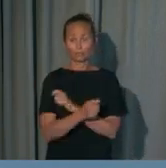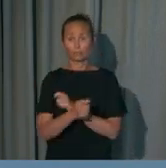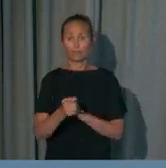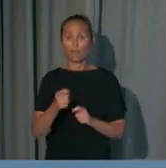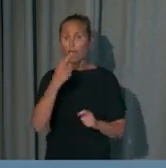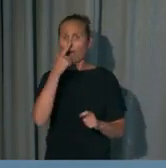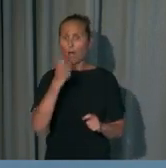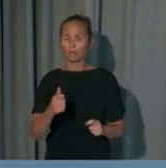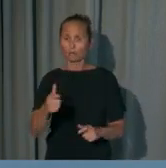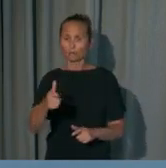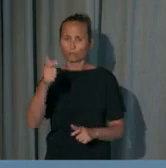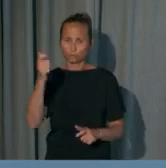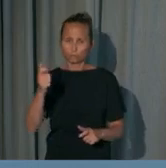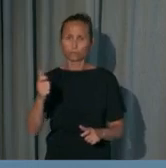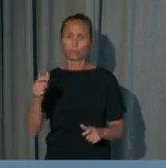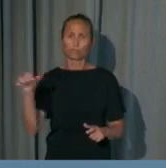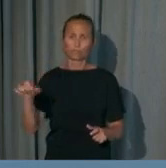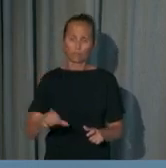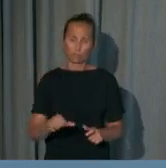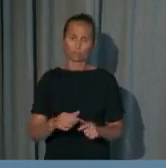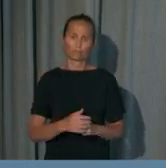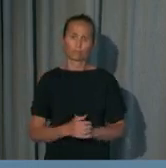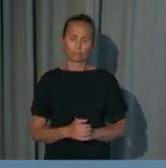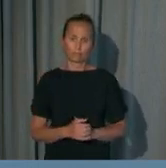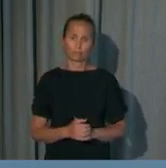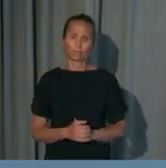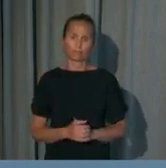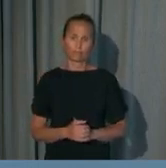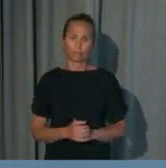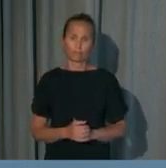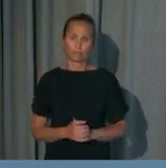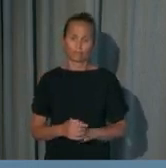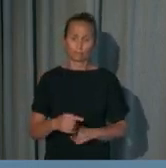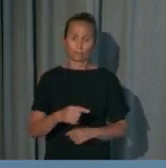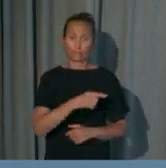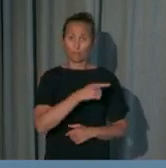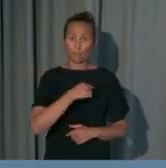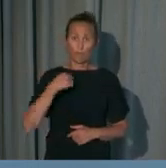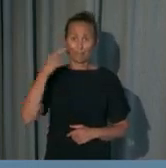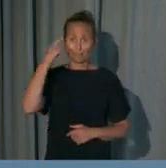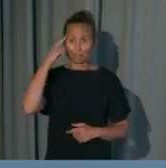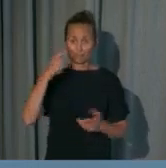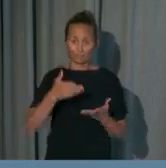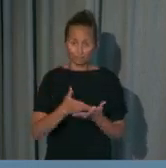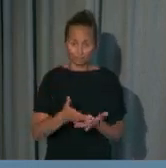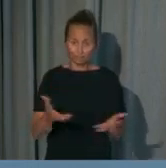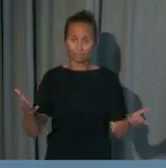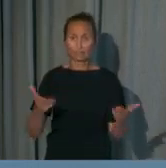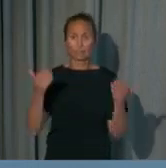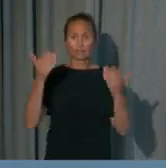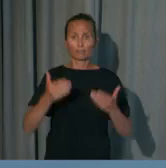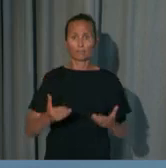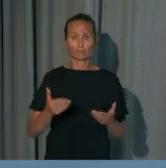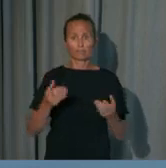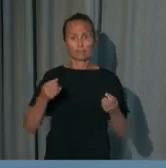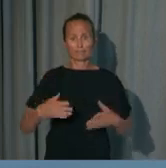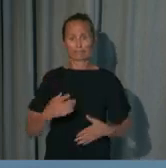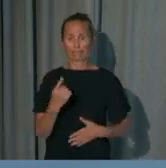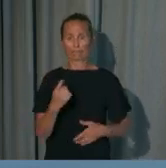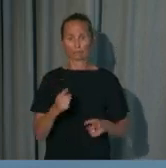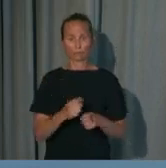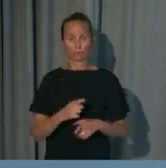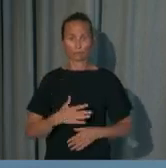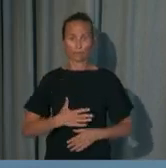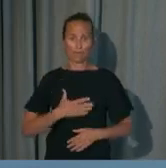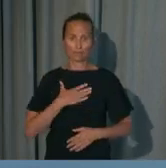hat, kuler og drap. Våre tanker går til de som i natt mistet en de